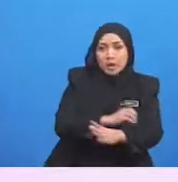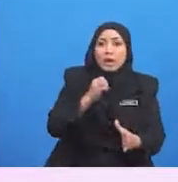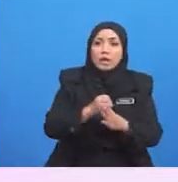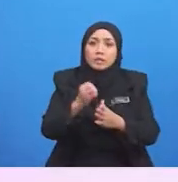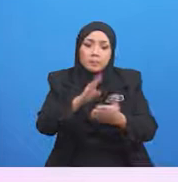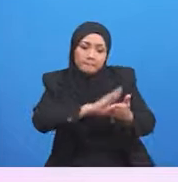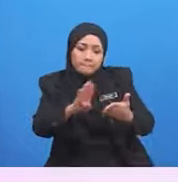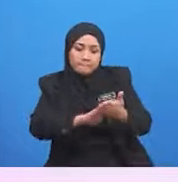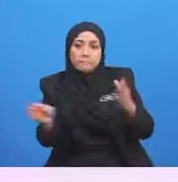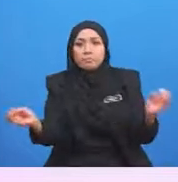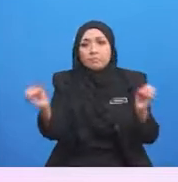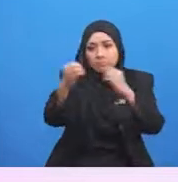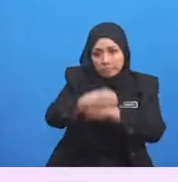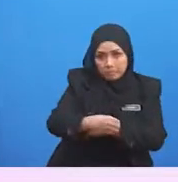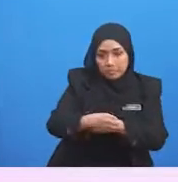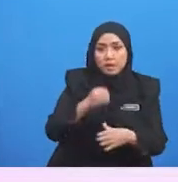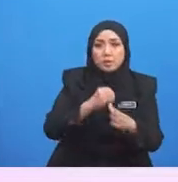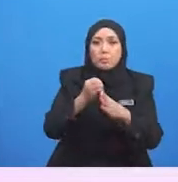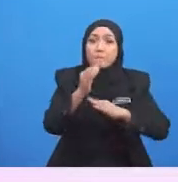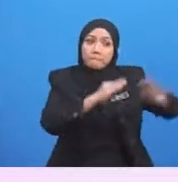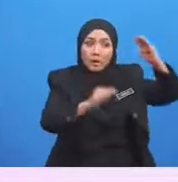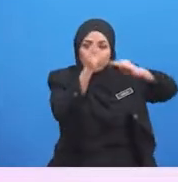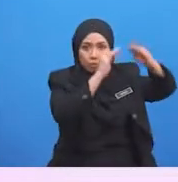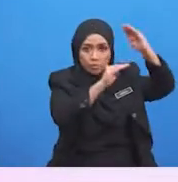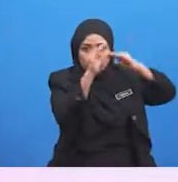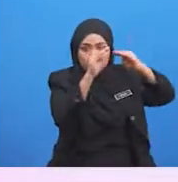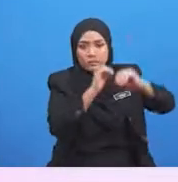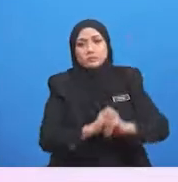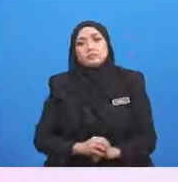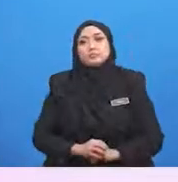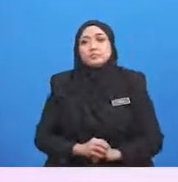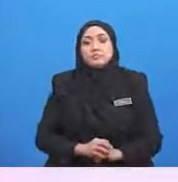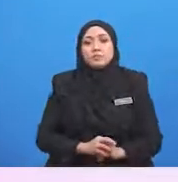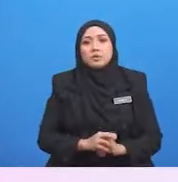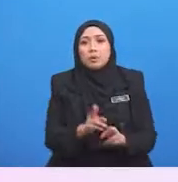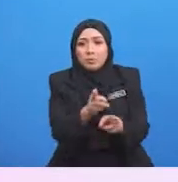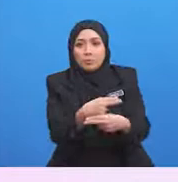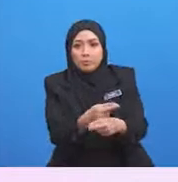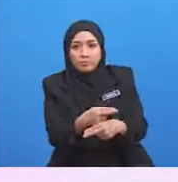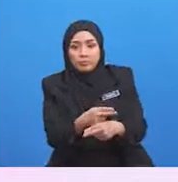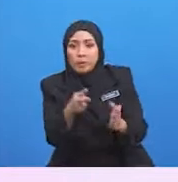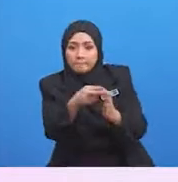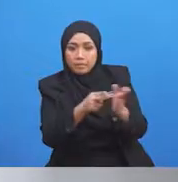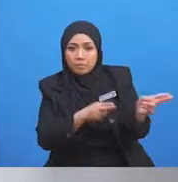pembersihan pejabat serta bangunan serta perundingan pengurusan.